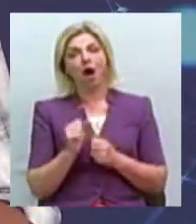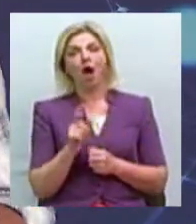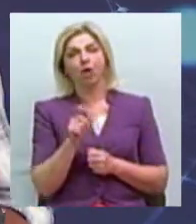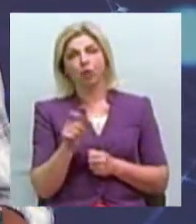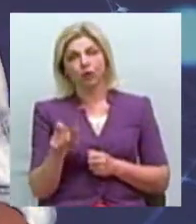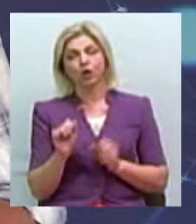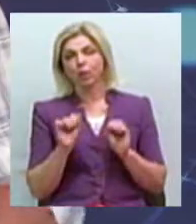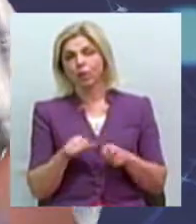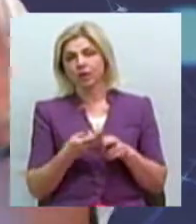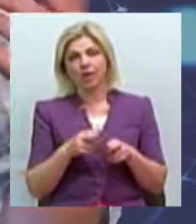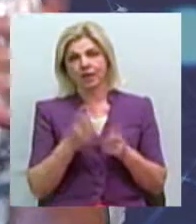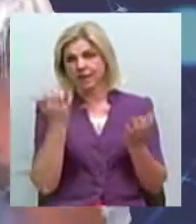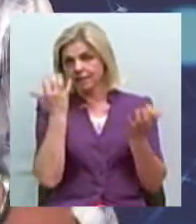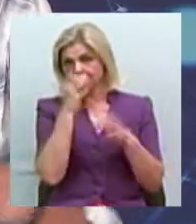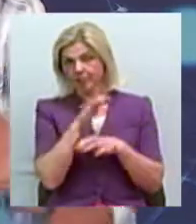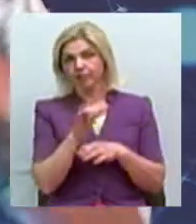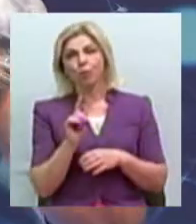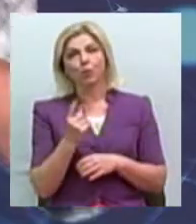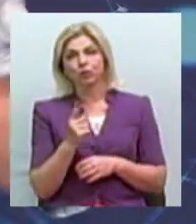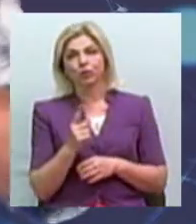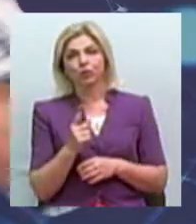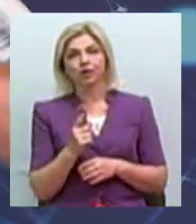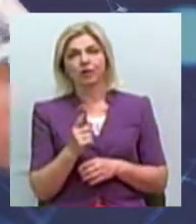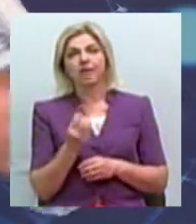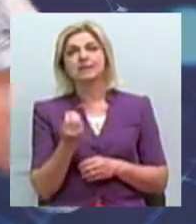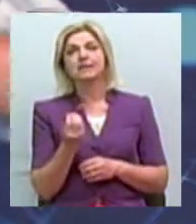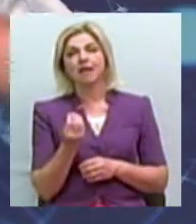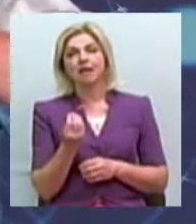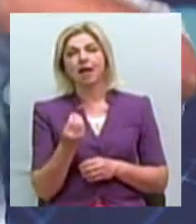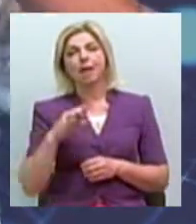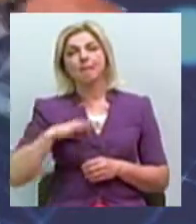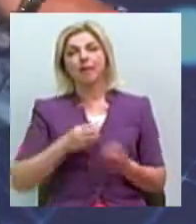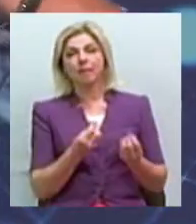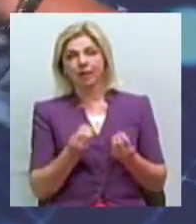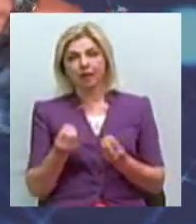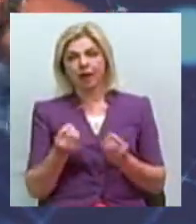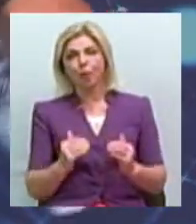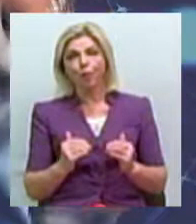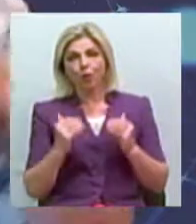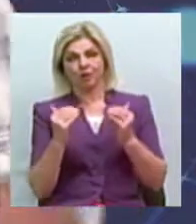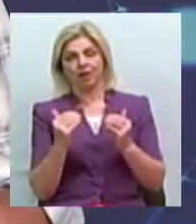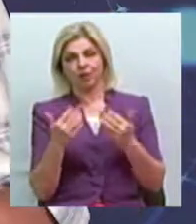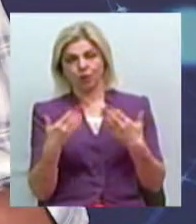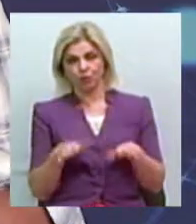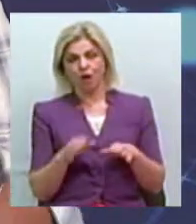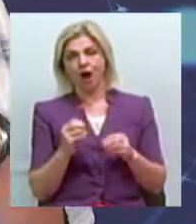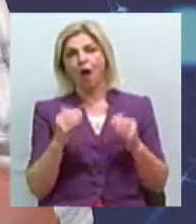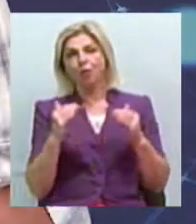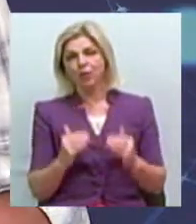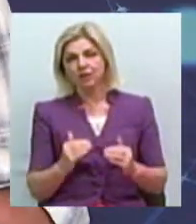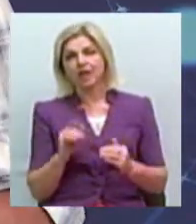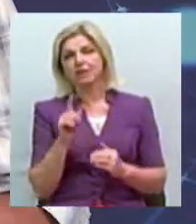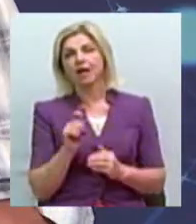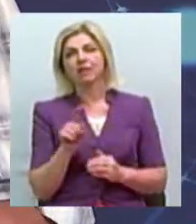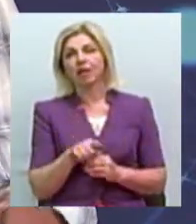могут этого не заметить. Но почему? Потому что цены предпринимателями уже подняты, а опускать их из-за того,